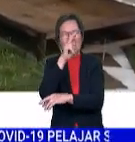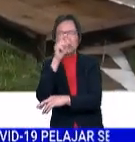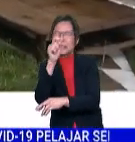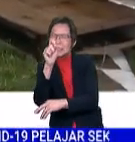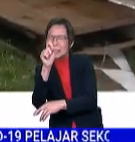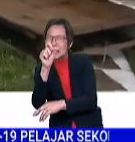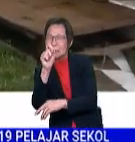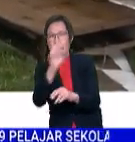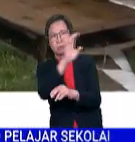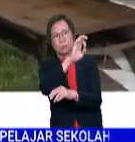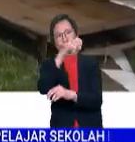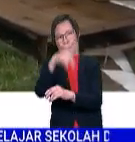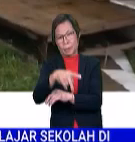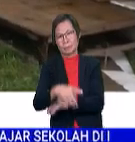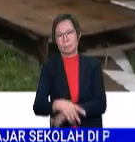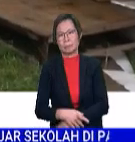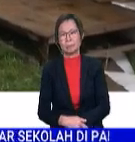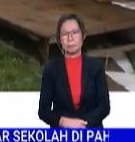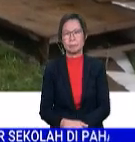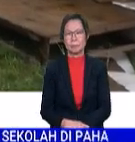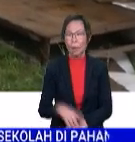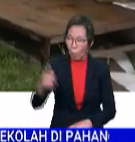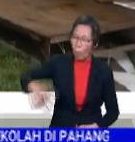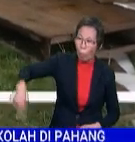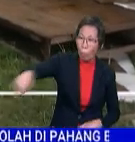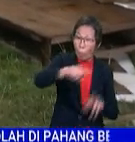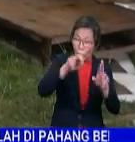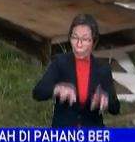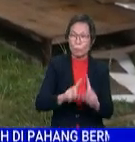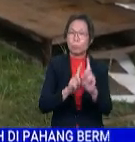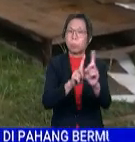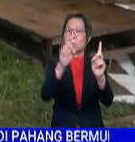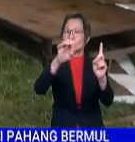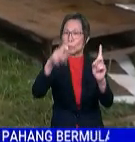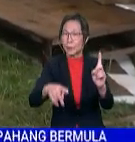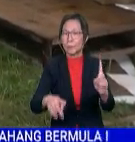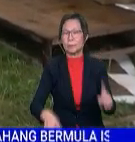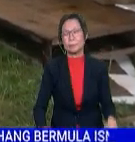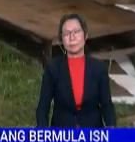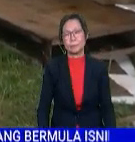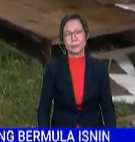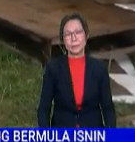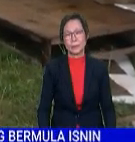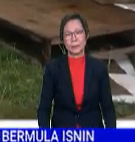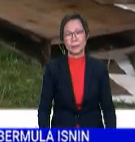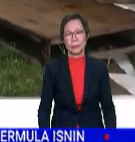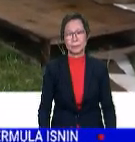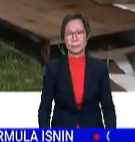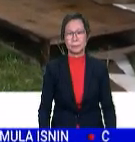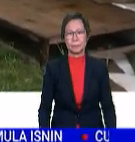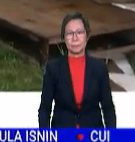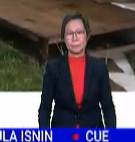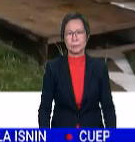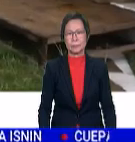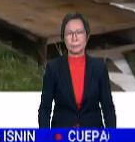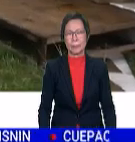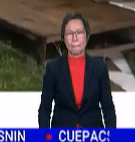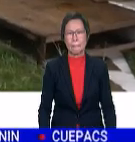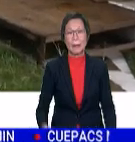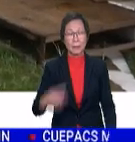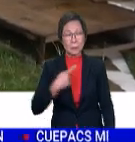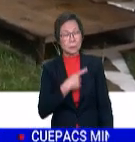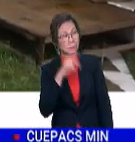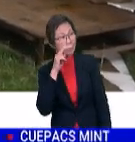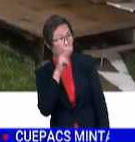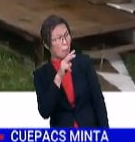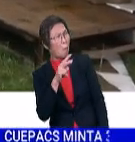SOP, memastikan rakyat ini patuhi apa yang kita wawalkan SOP-SOP. Tapi apa yang kita